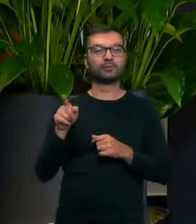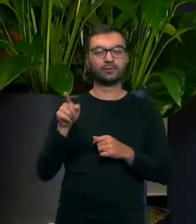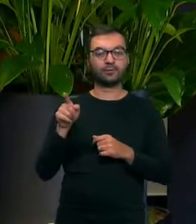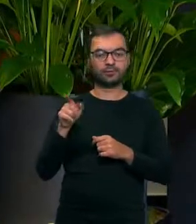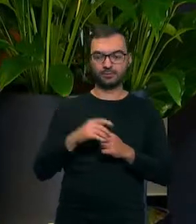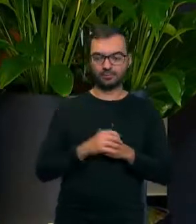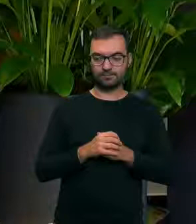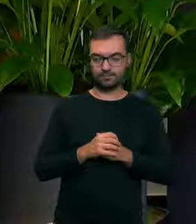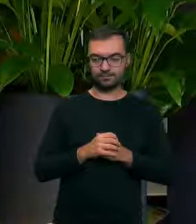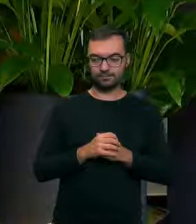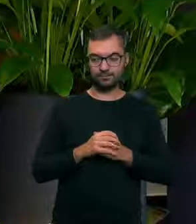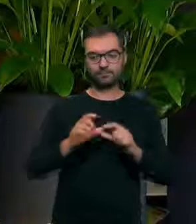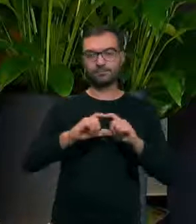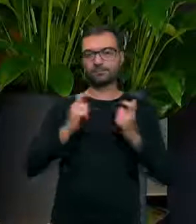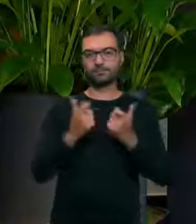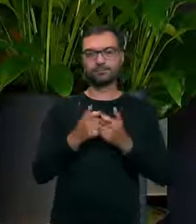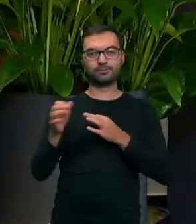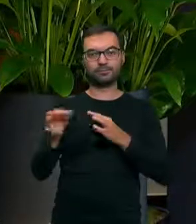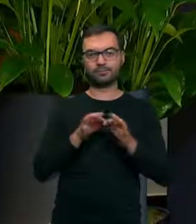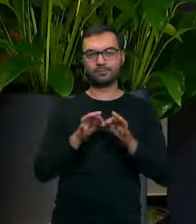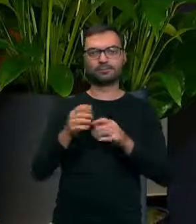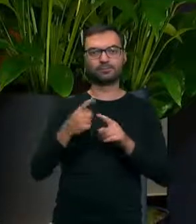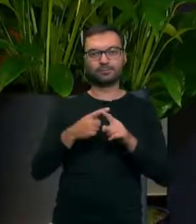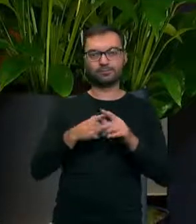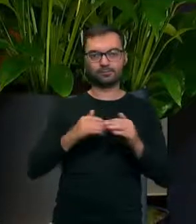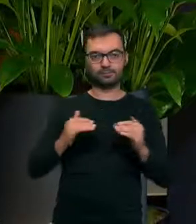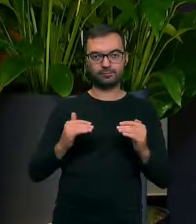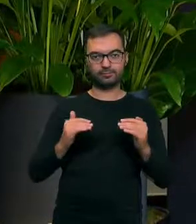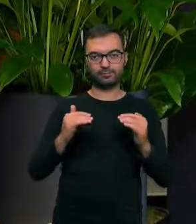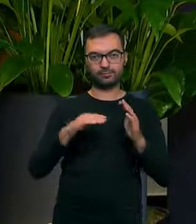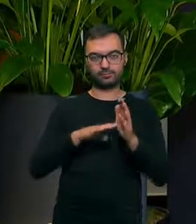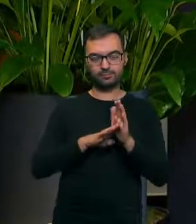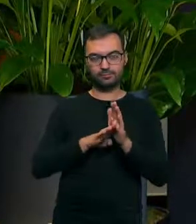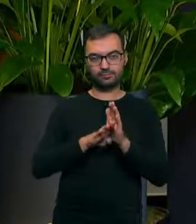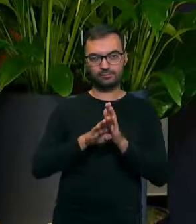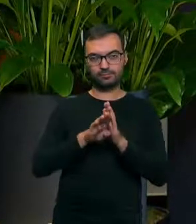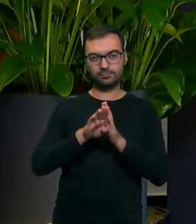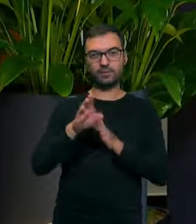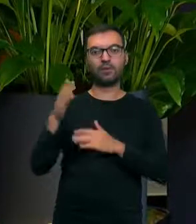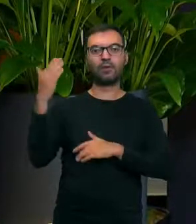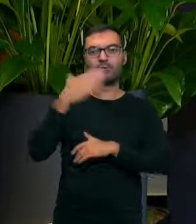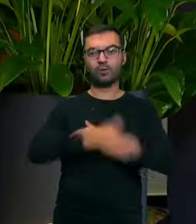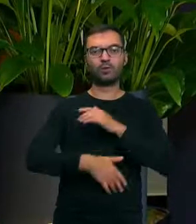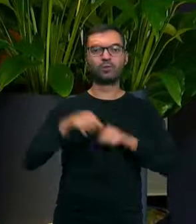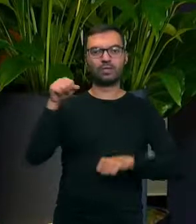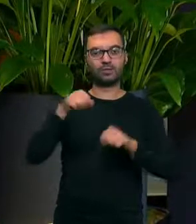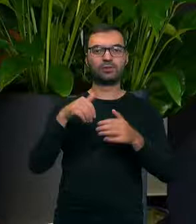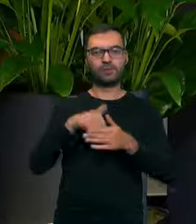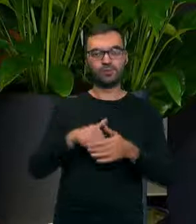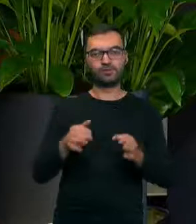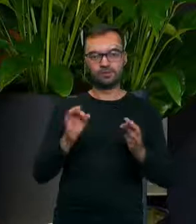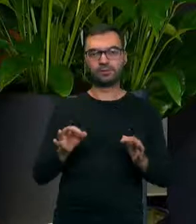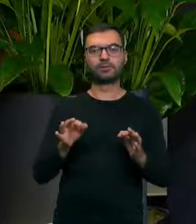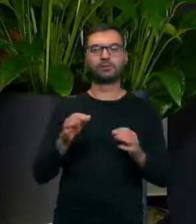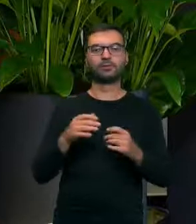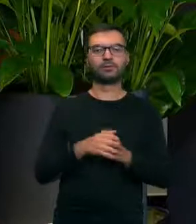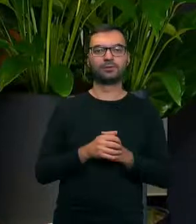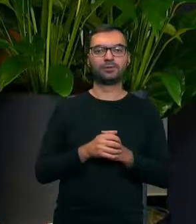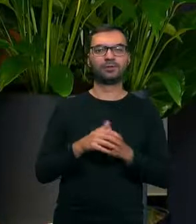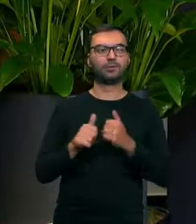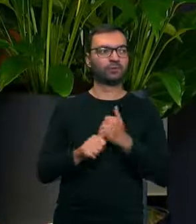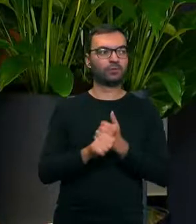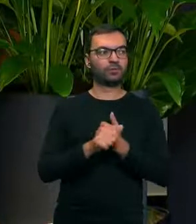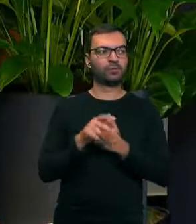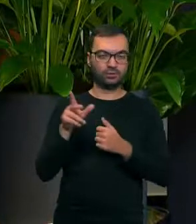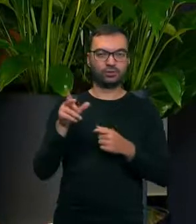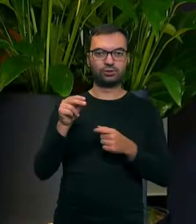przez całą historię dojrzewa do tego, żeby rzeczywiście na tej sali sądowej zachować się tak, a nie inaczej i doprowadzić do tego,